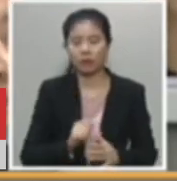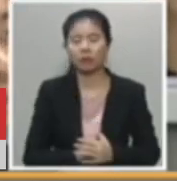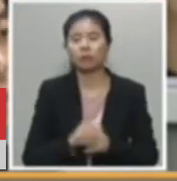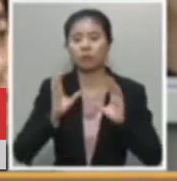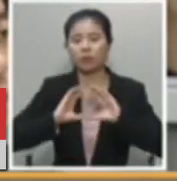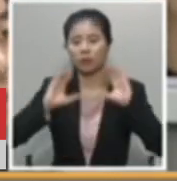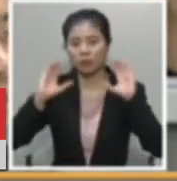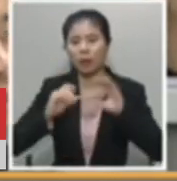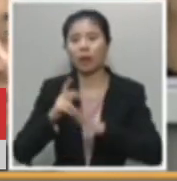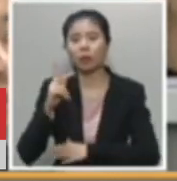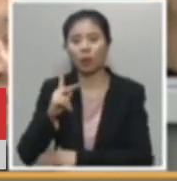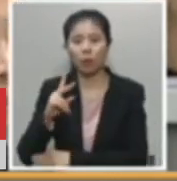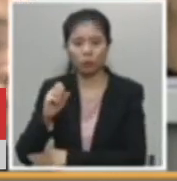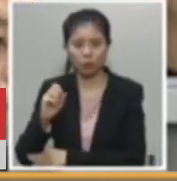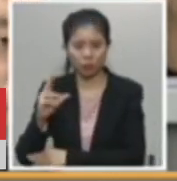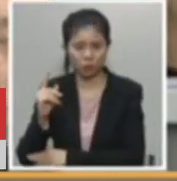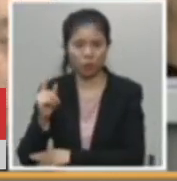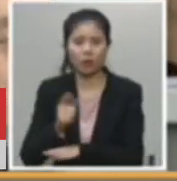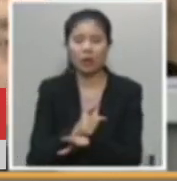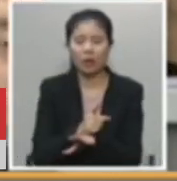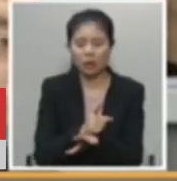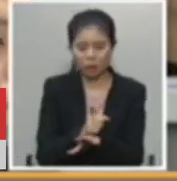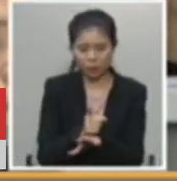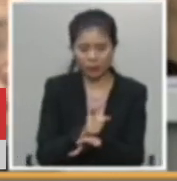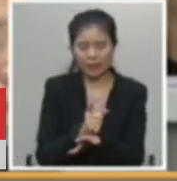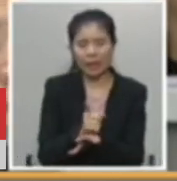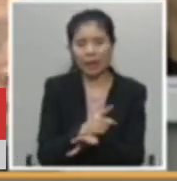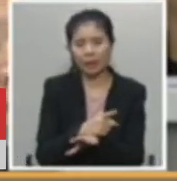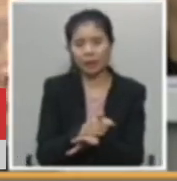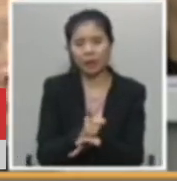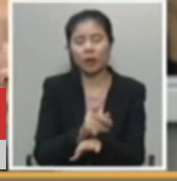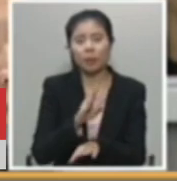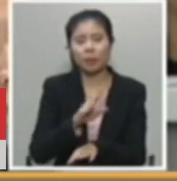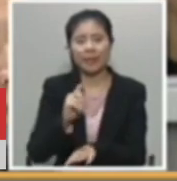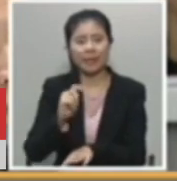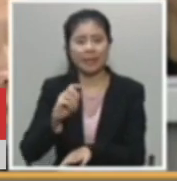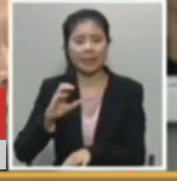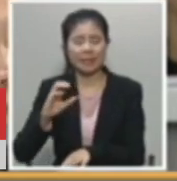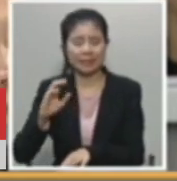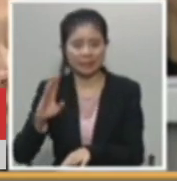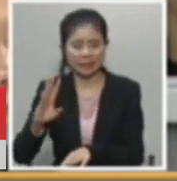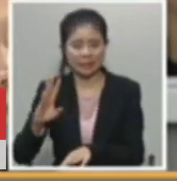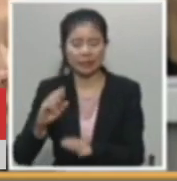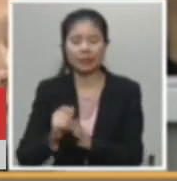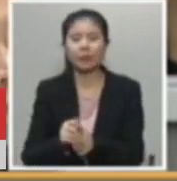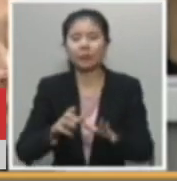ลคสช.ซื้อรถถัง VT4 28คันเป็นเงิน